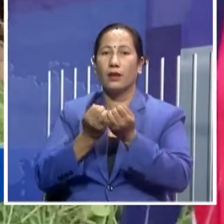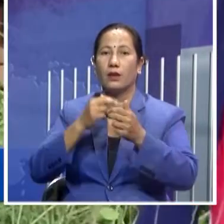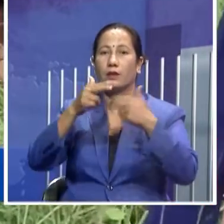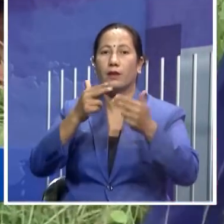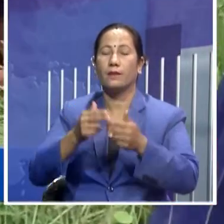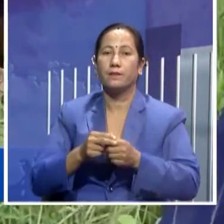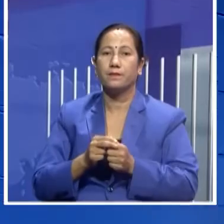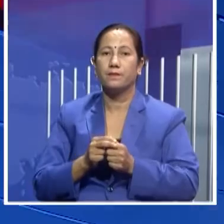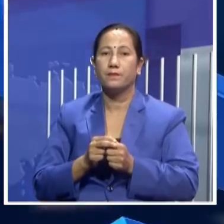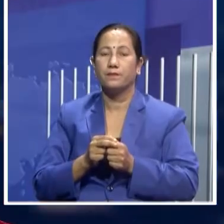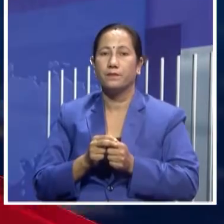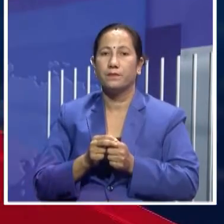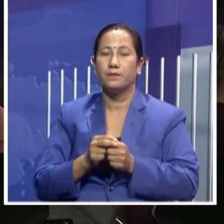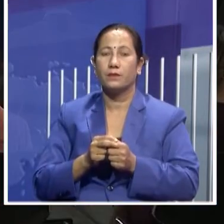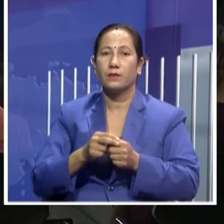परम्परा।